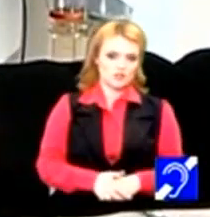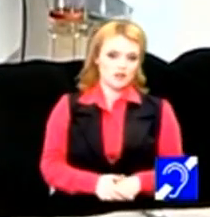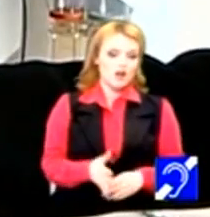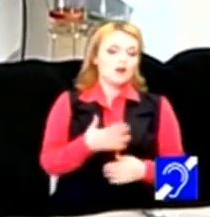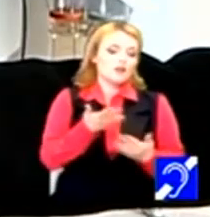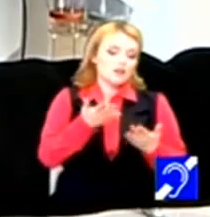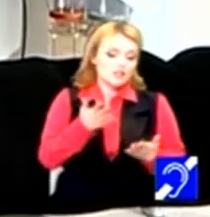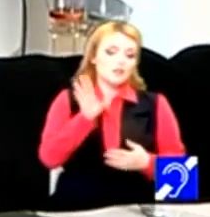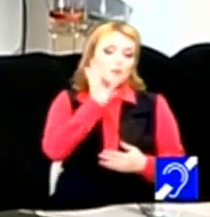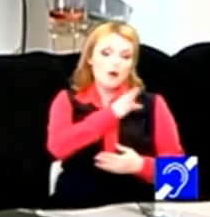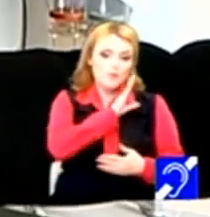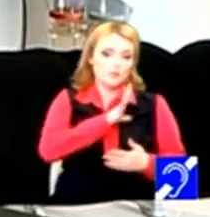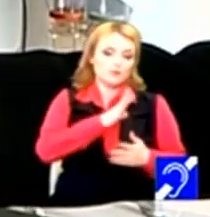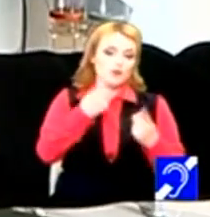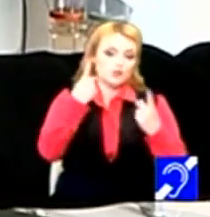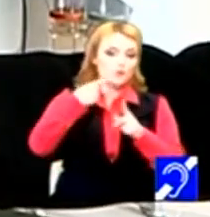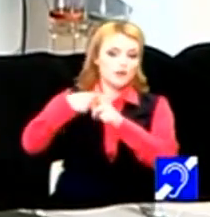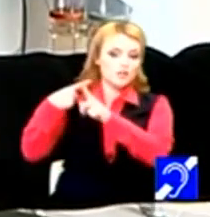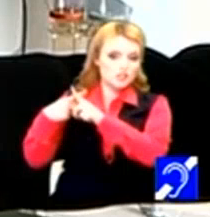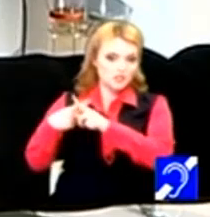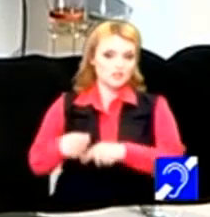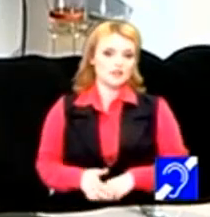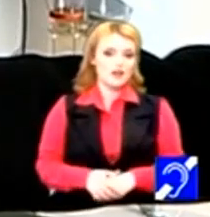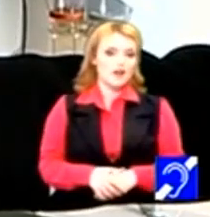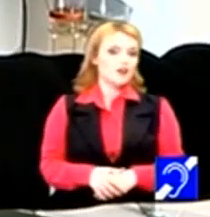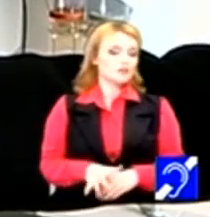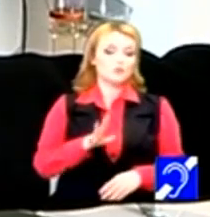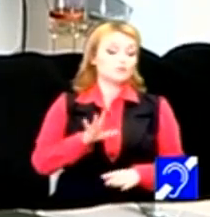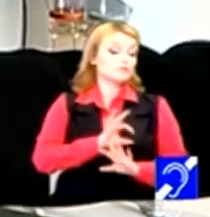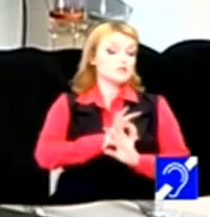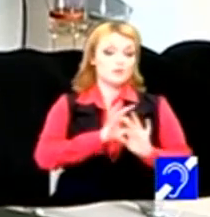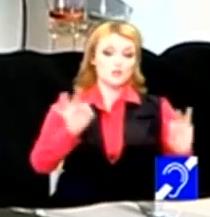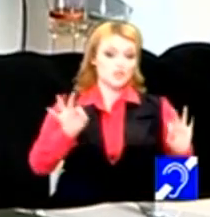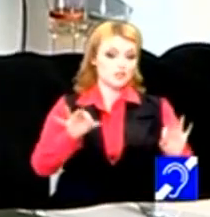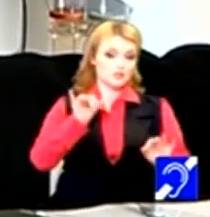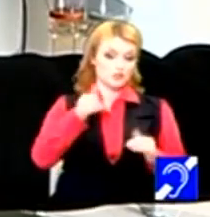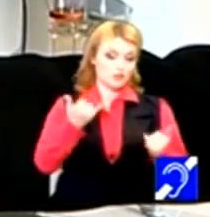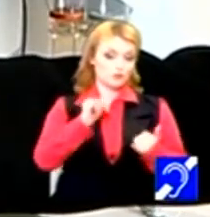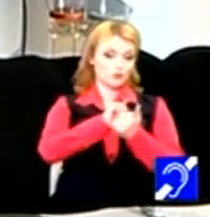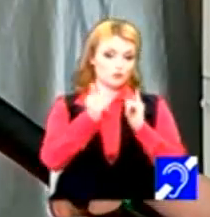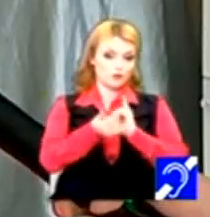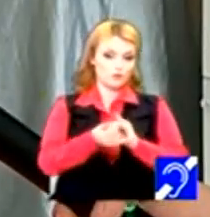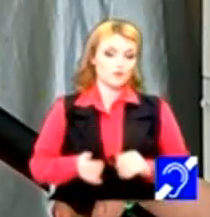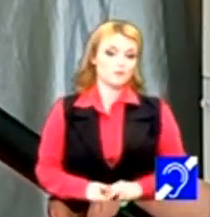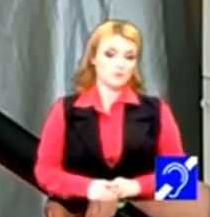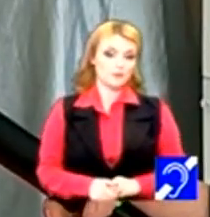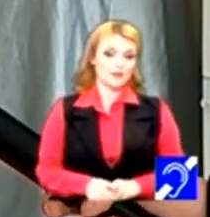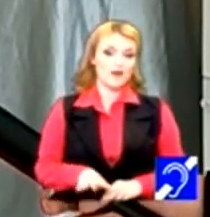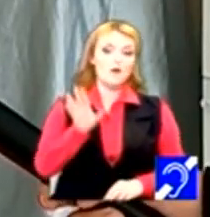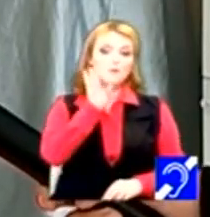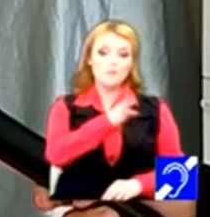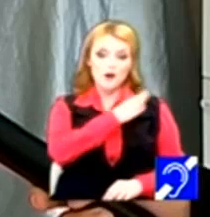plus, pentru că unele dintre însele nici acasă nu au așa condiții de trai cum sunt acum la noi maternitate.